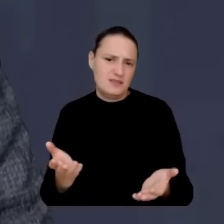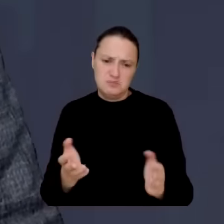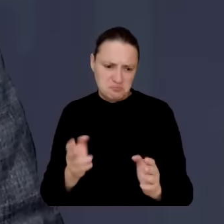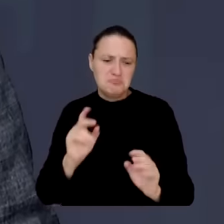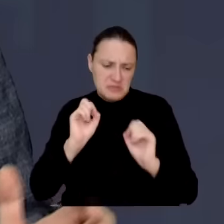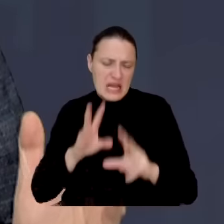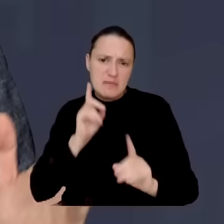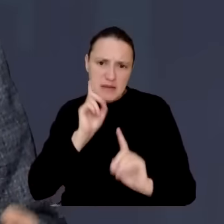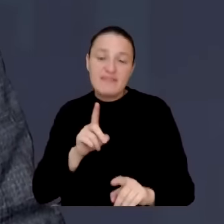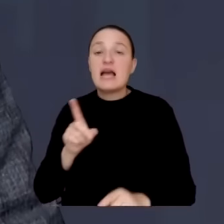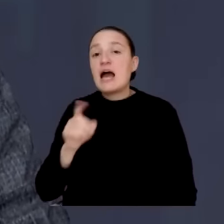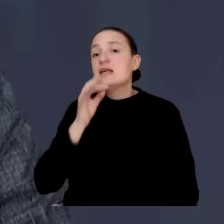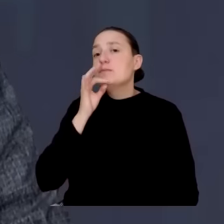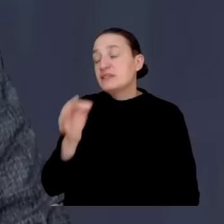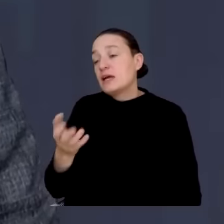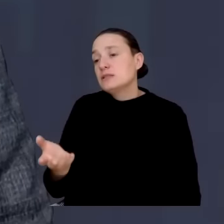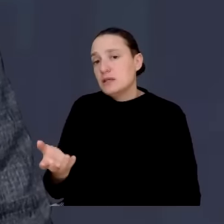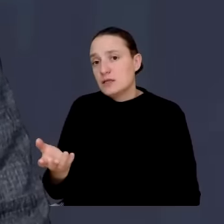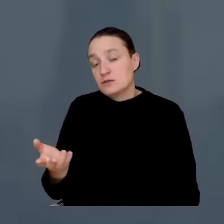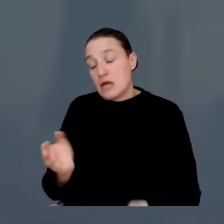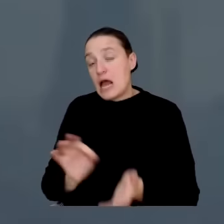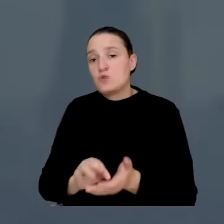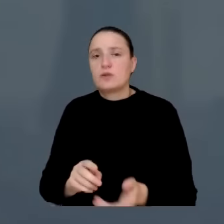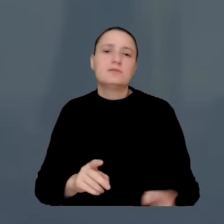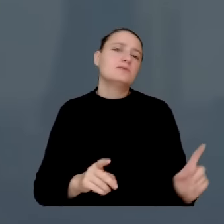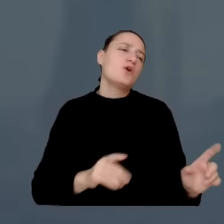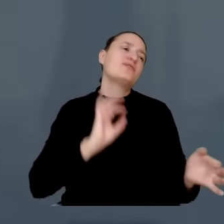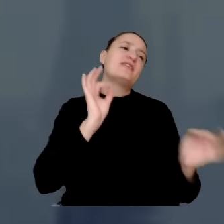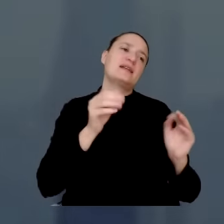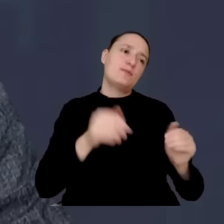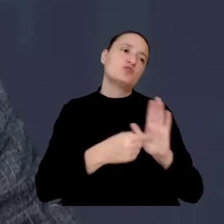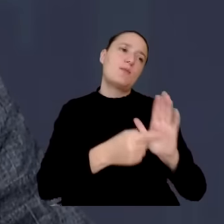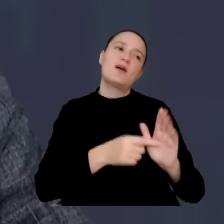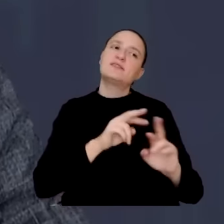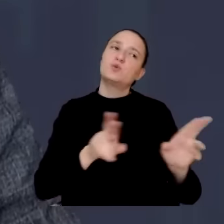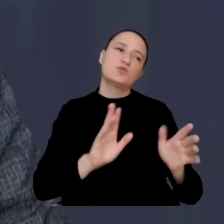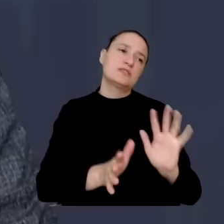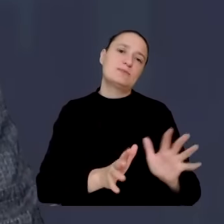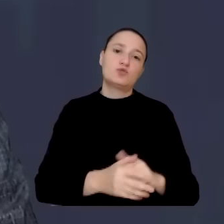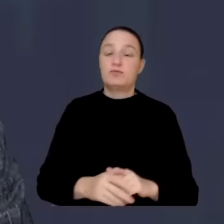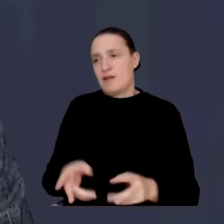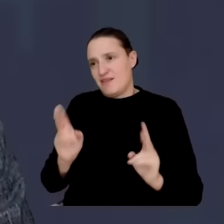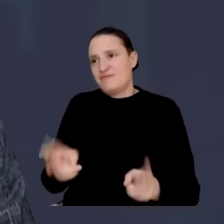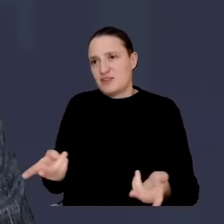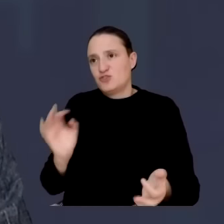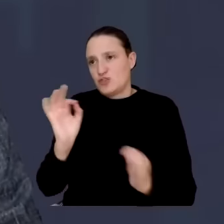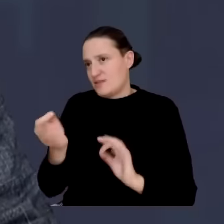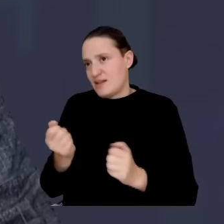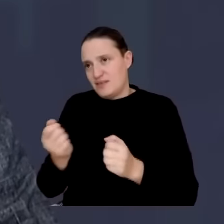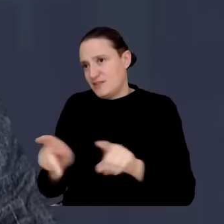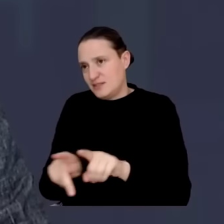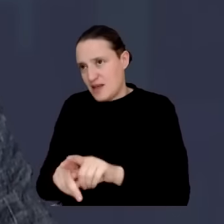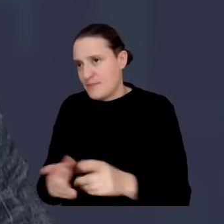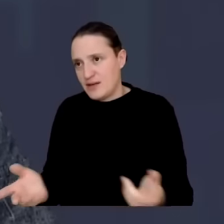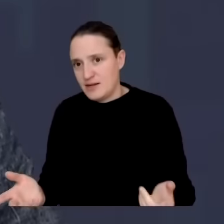pytanie jest czy rzeczywiście czy one są w tym zakresie Jakie można podać w różny sposób prawda Nie zmienia to faktu że jednak